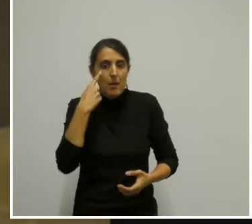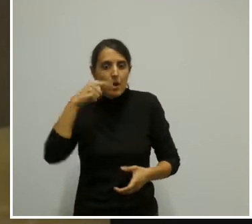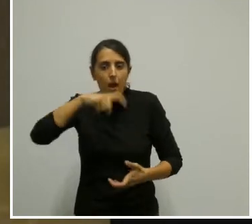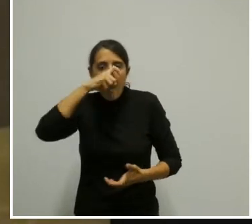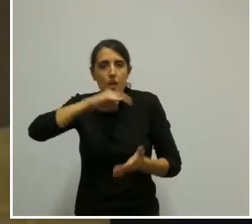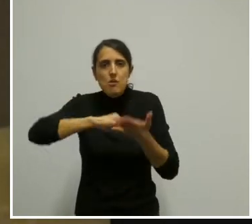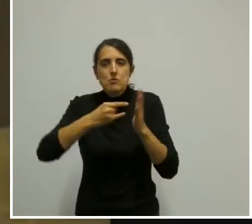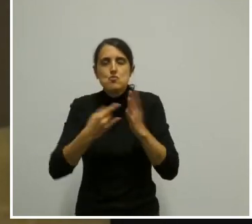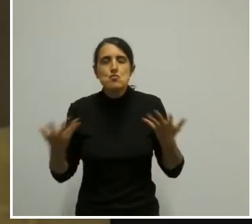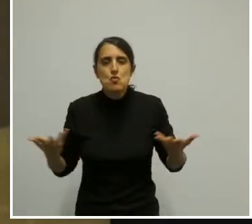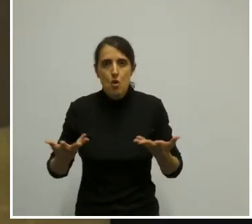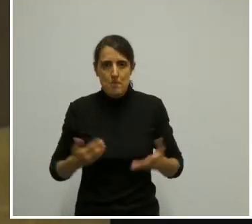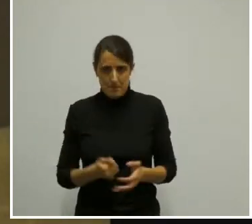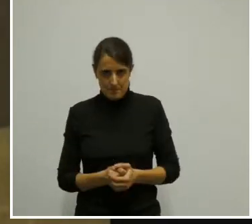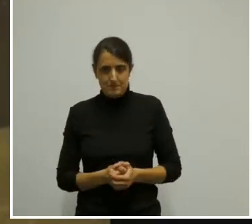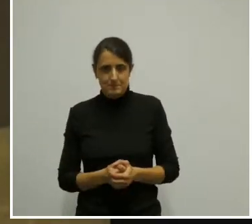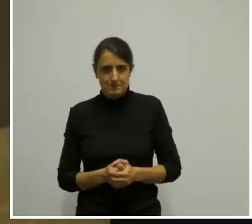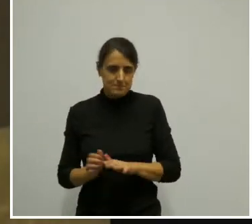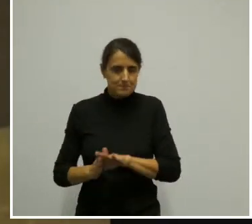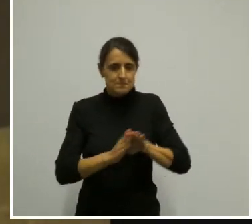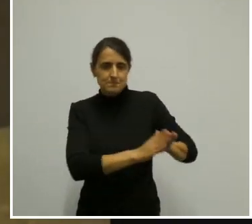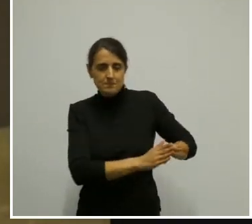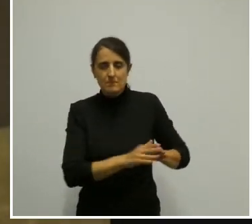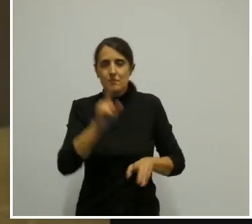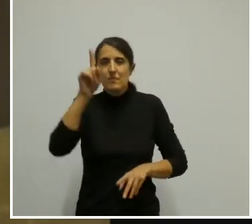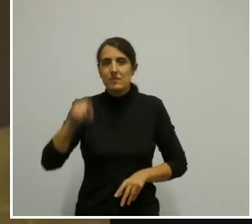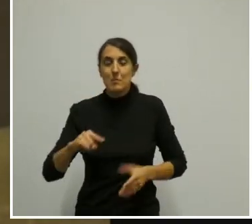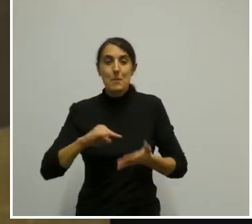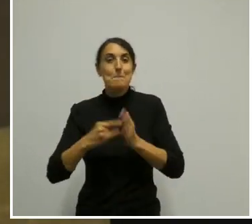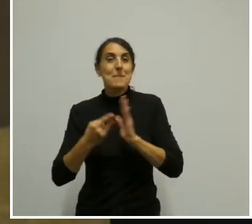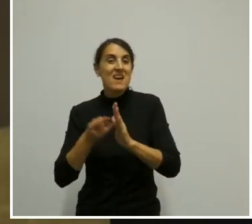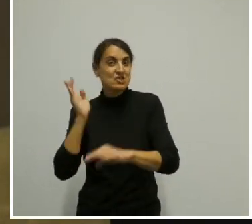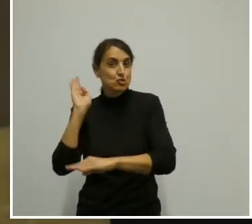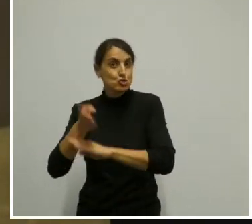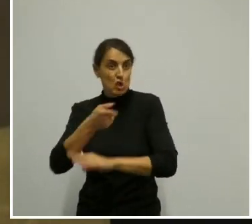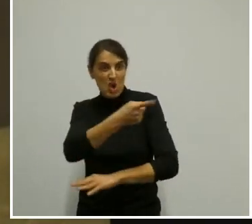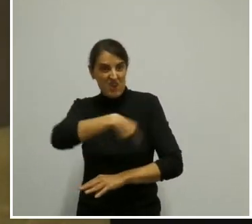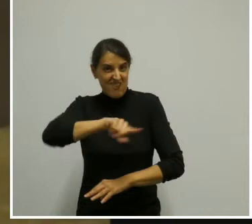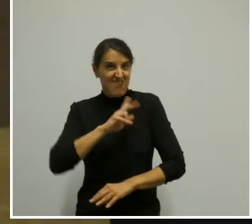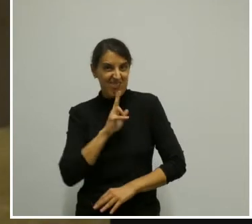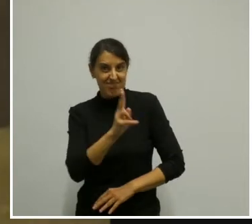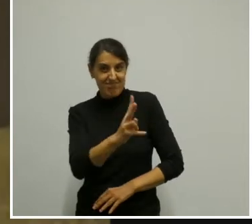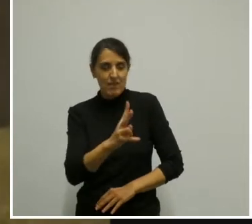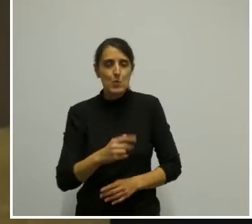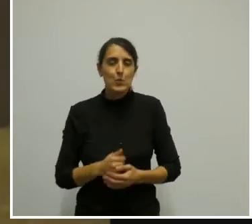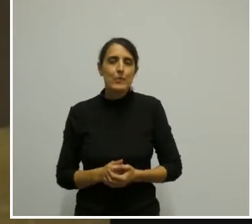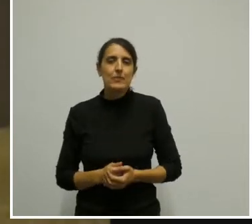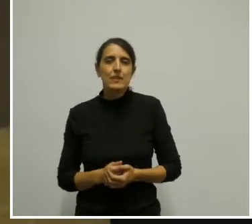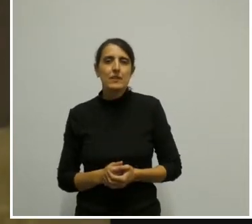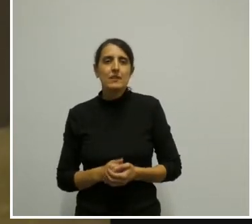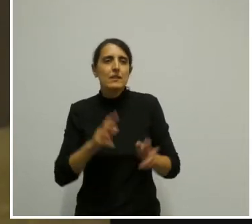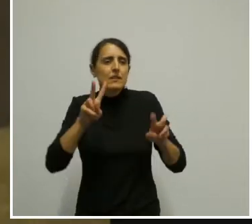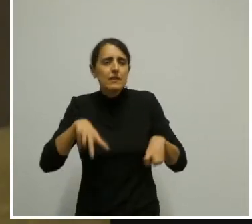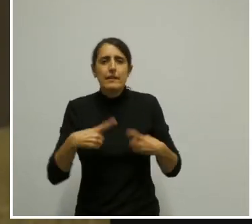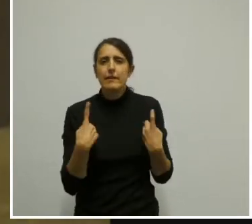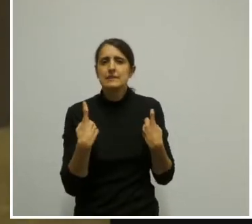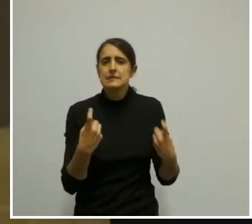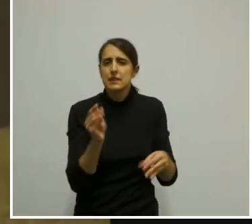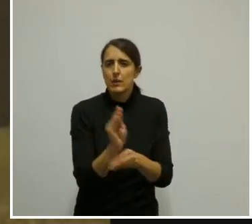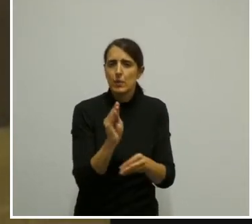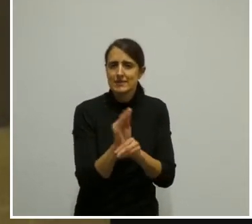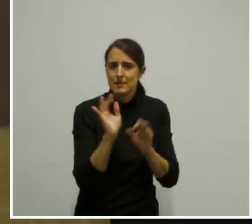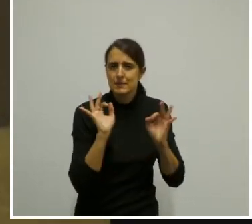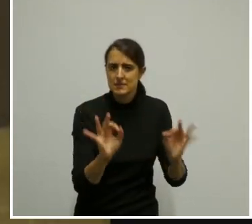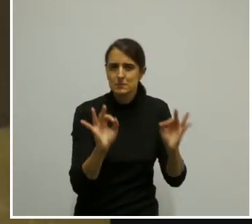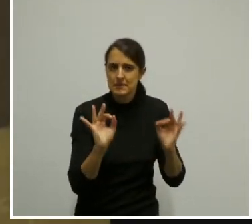Vale? Això seria un tema. Després també tot el tema del pla de xoc i bueno, el tema dels neses, no, que